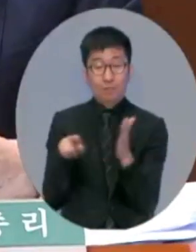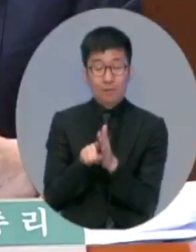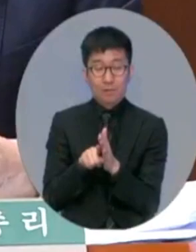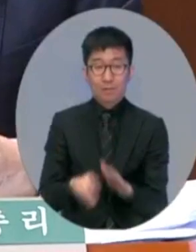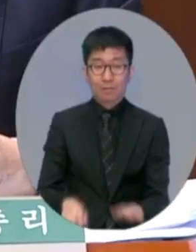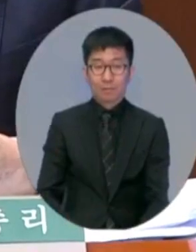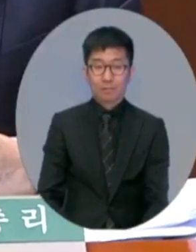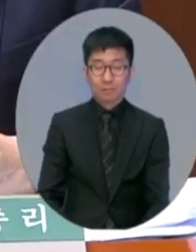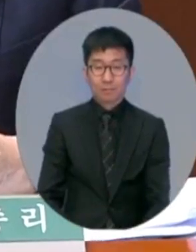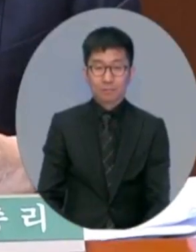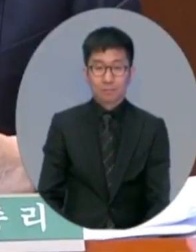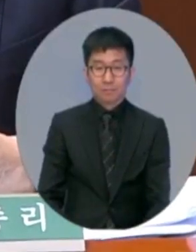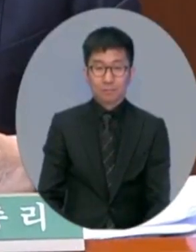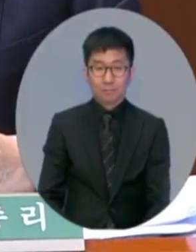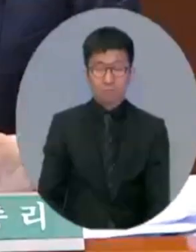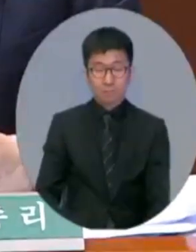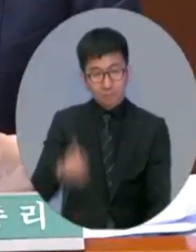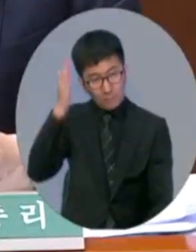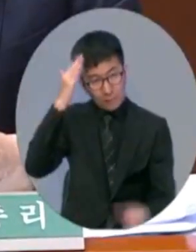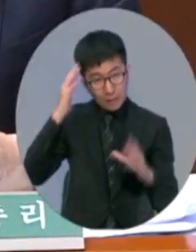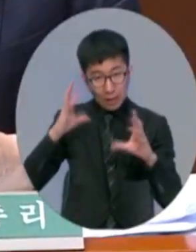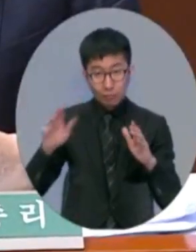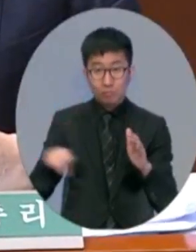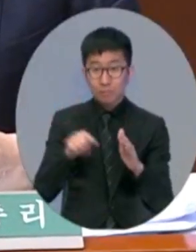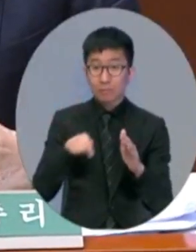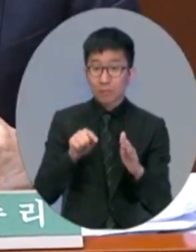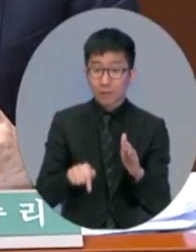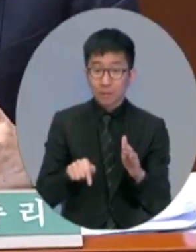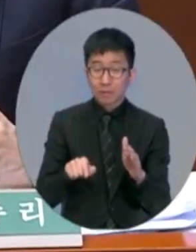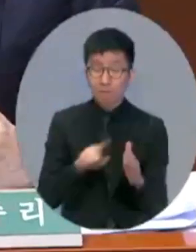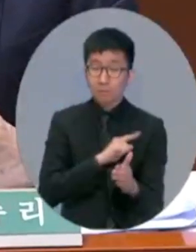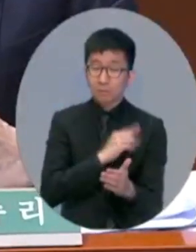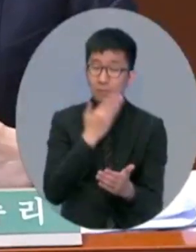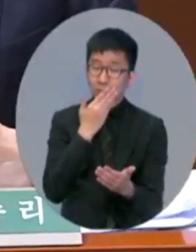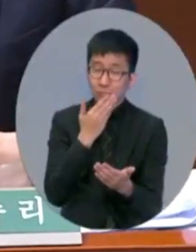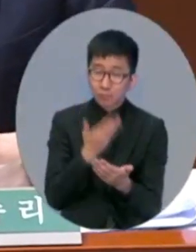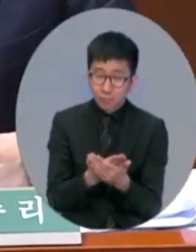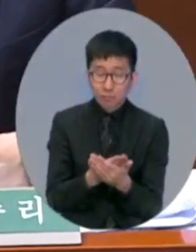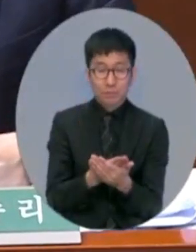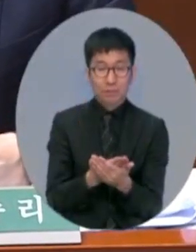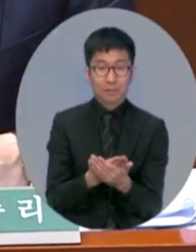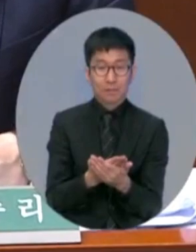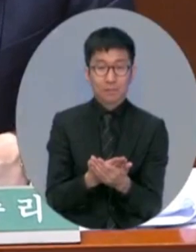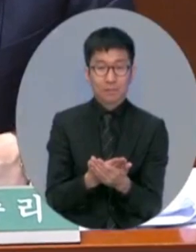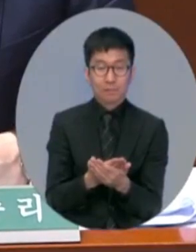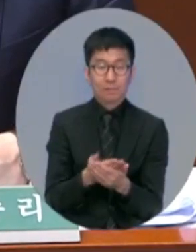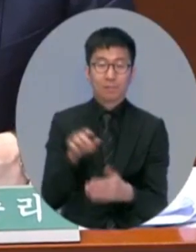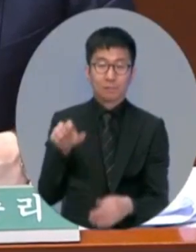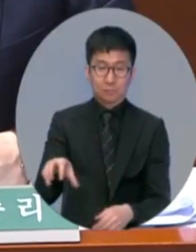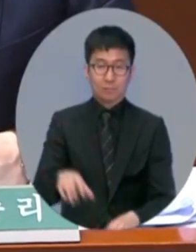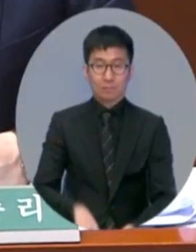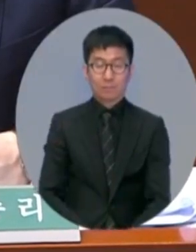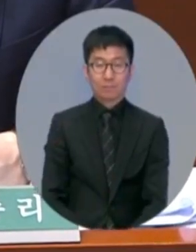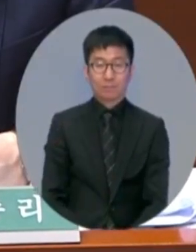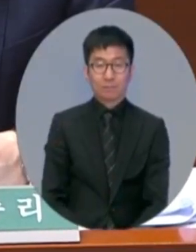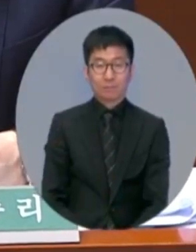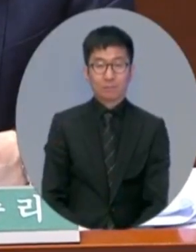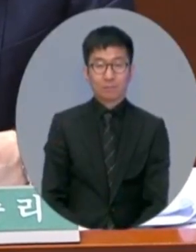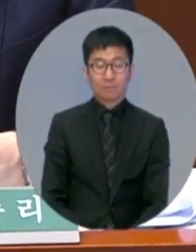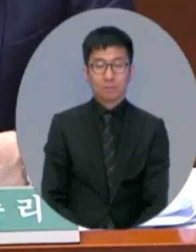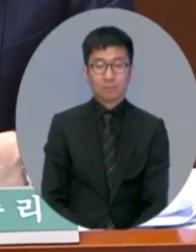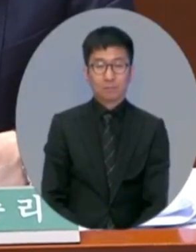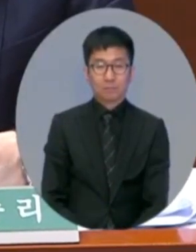있는 그런 그 대한민국의 아주 그 드문 그러한 지역 중에 하나이기 때문에